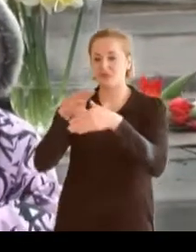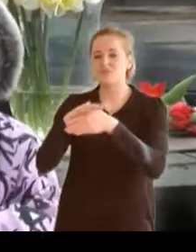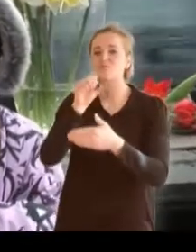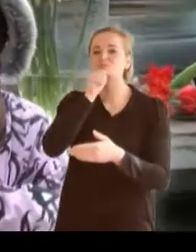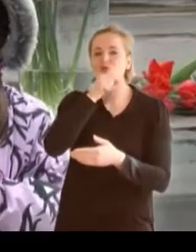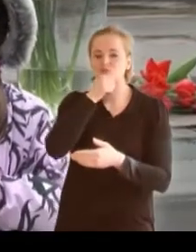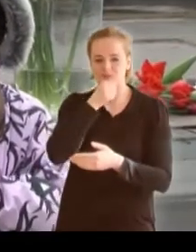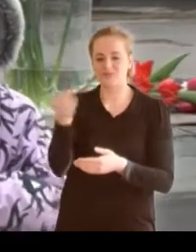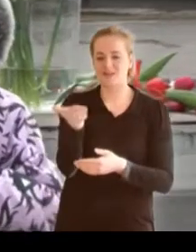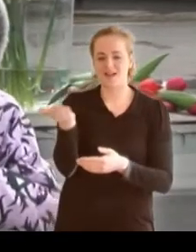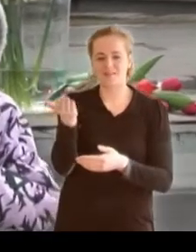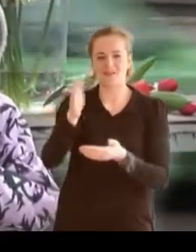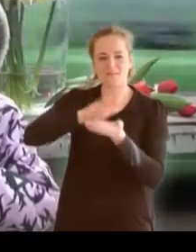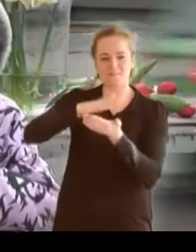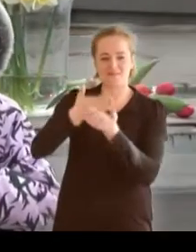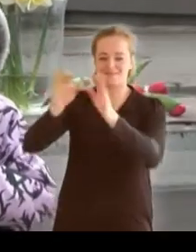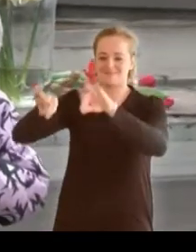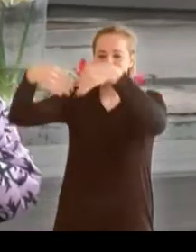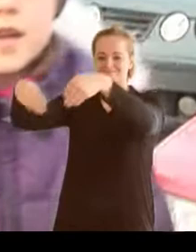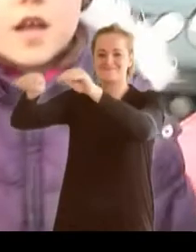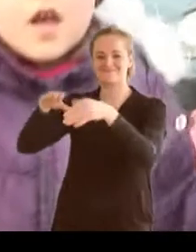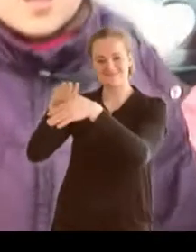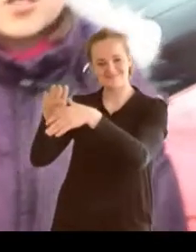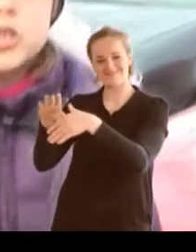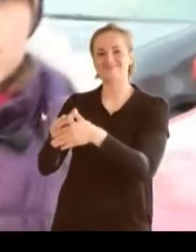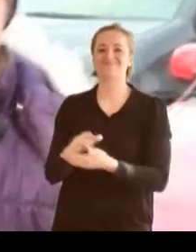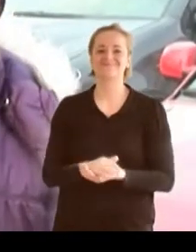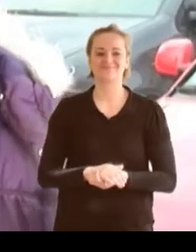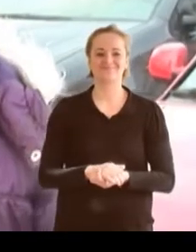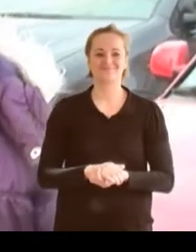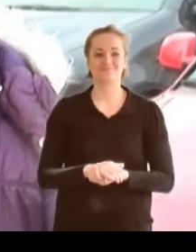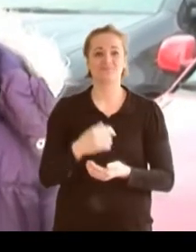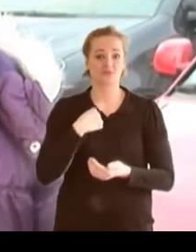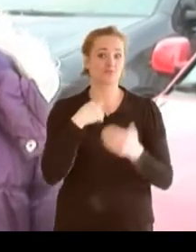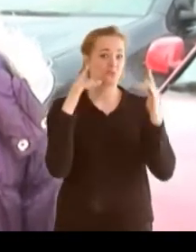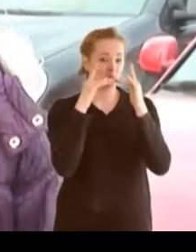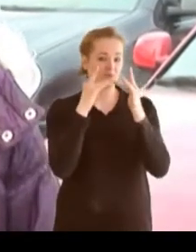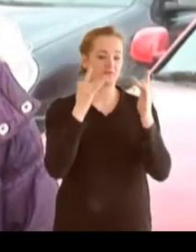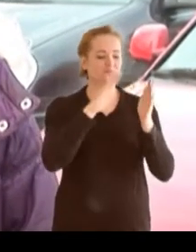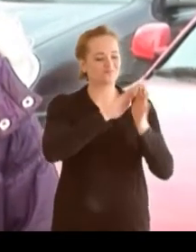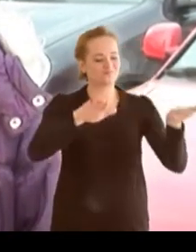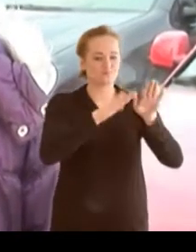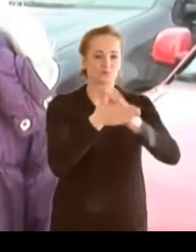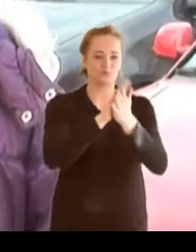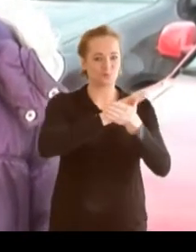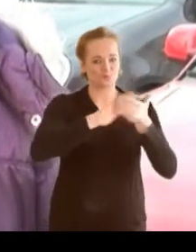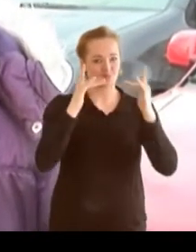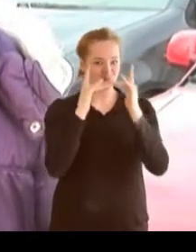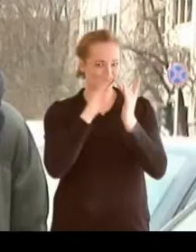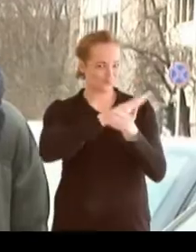močiutei padedu keblynus. Aš namuose viena susikuoju